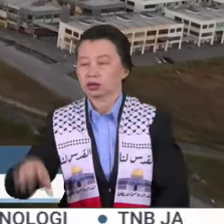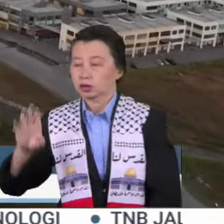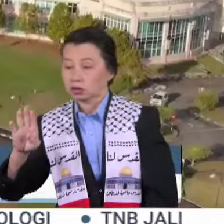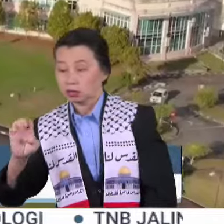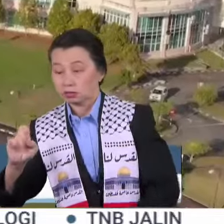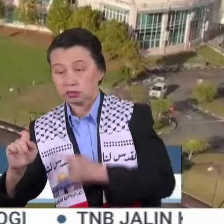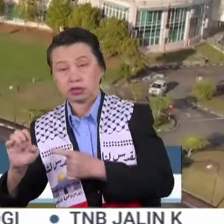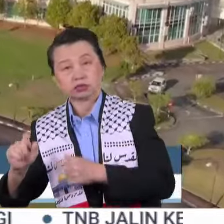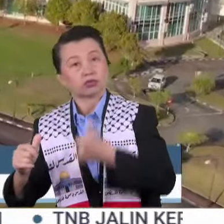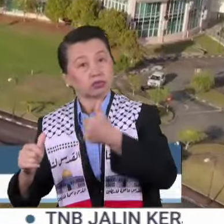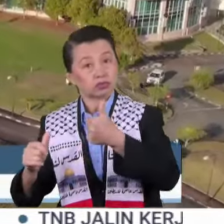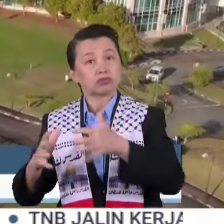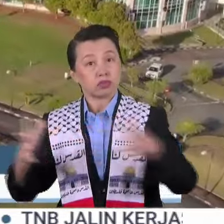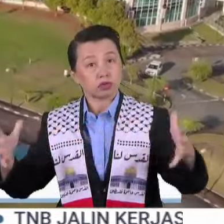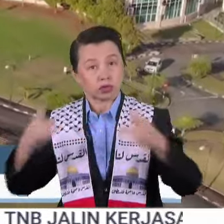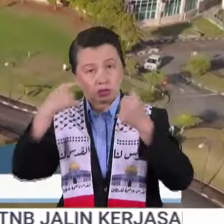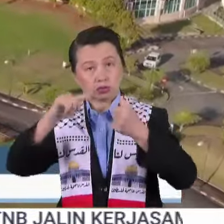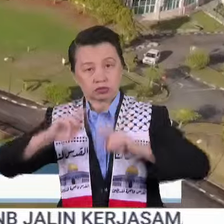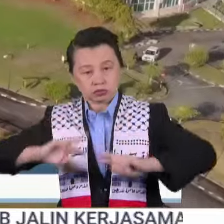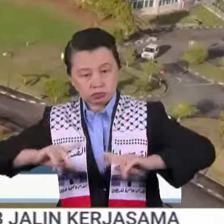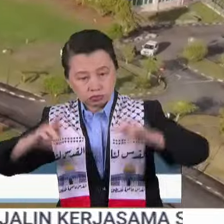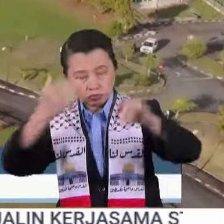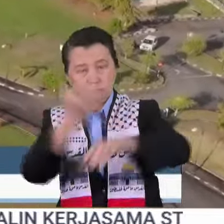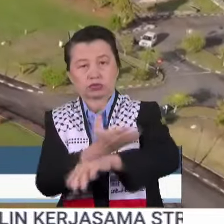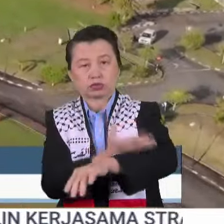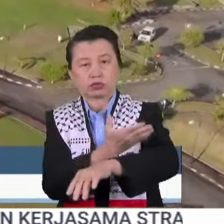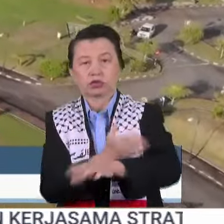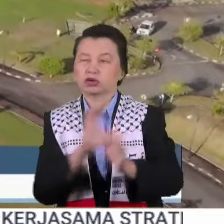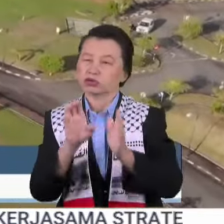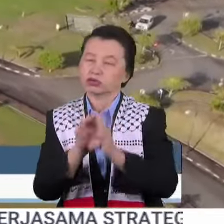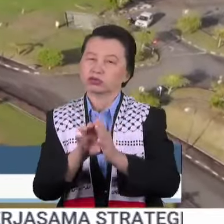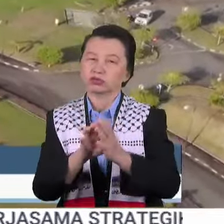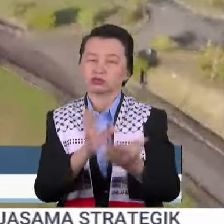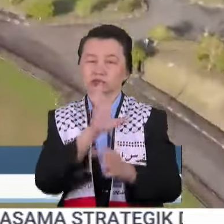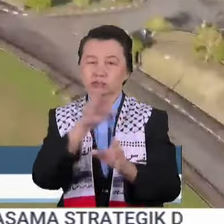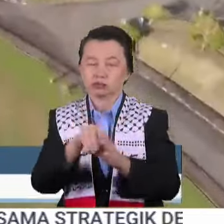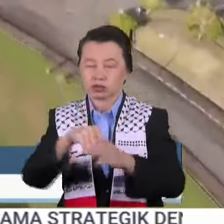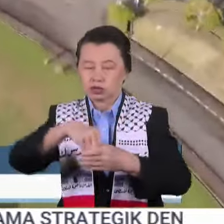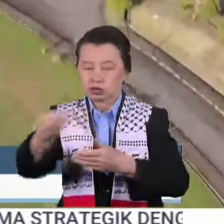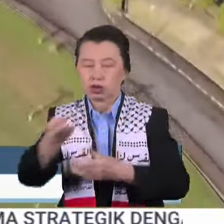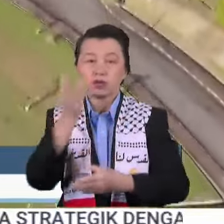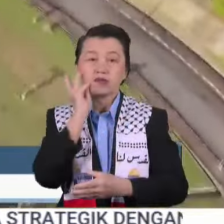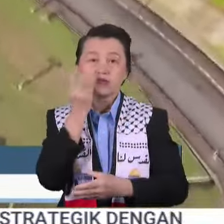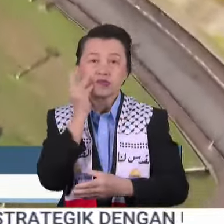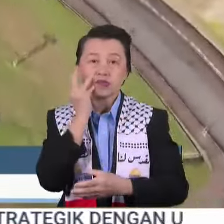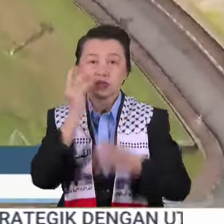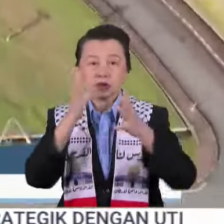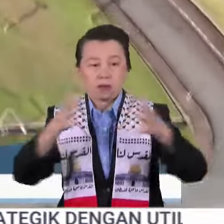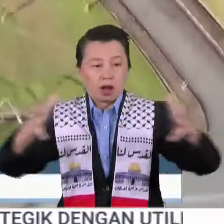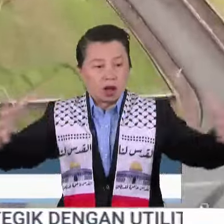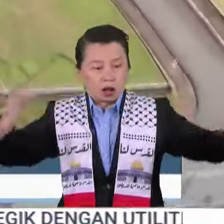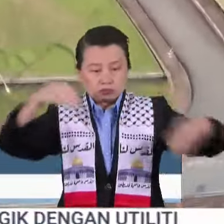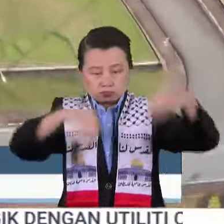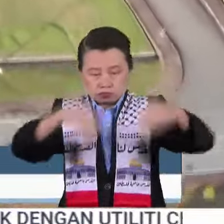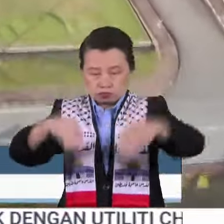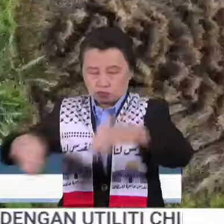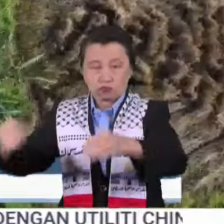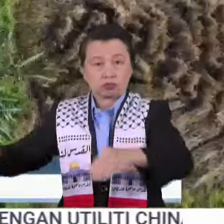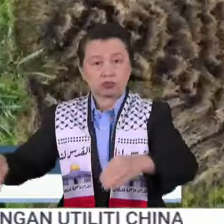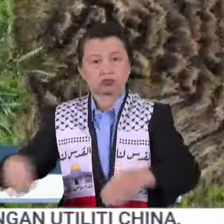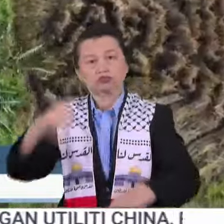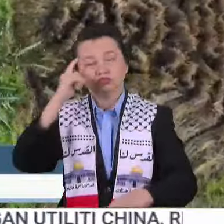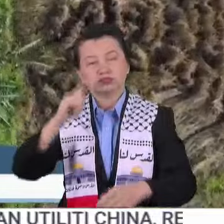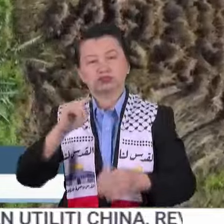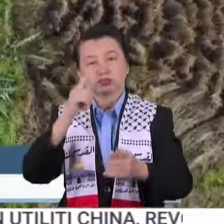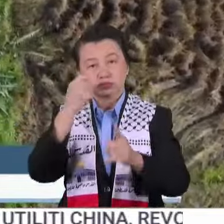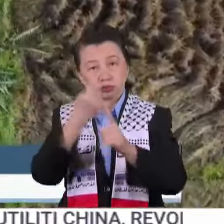potensi besar untuk dibangunkan. Antara yang bakal diceburi ialah bidang pengeluaran beras secara besar-besaran. Jelasnya,